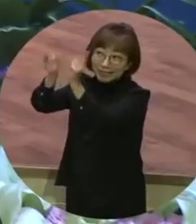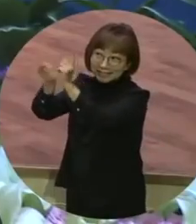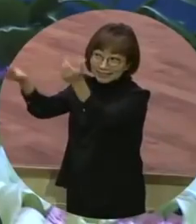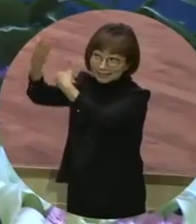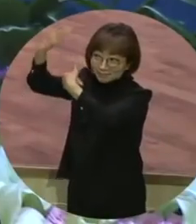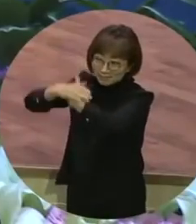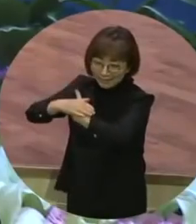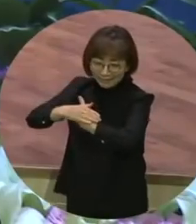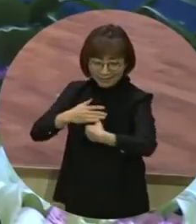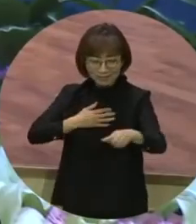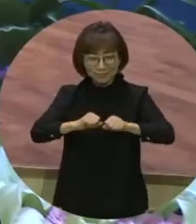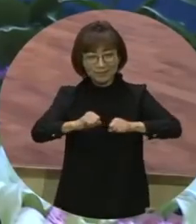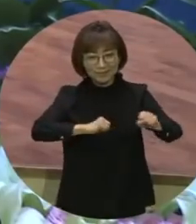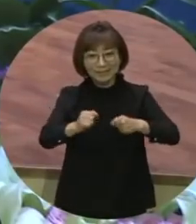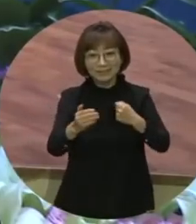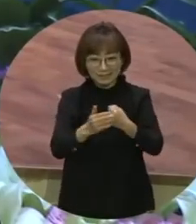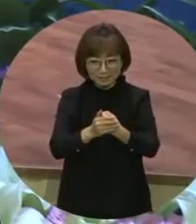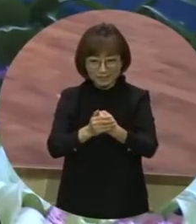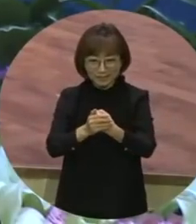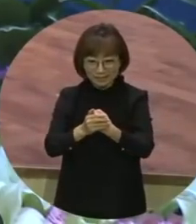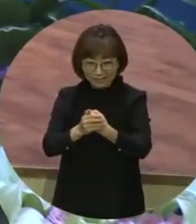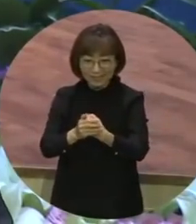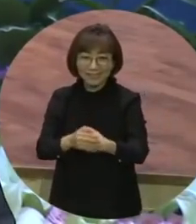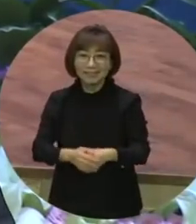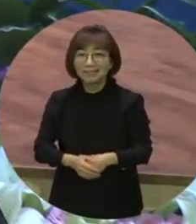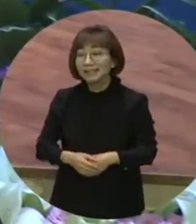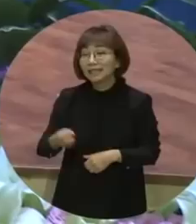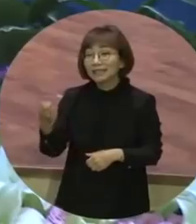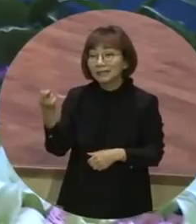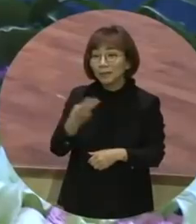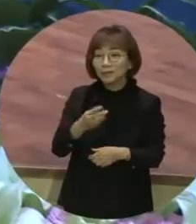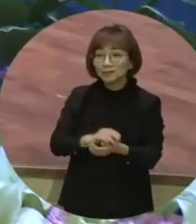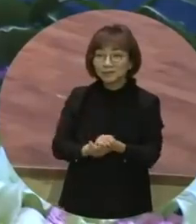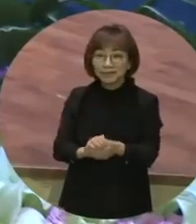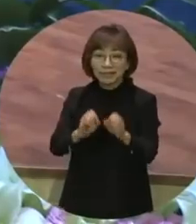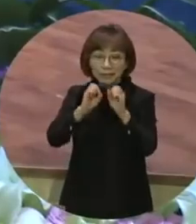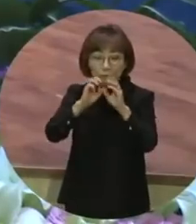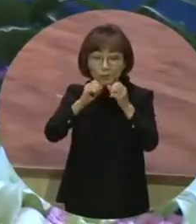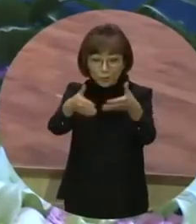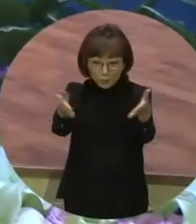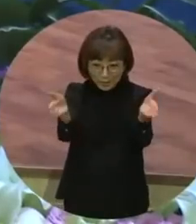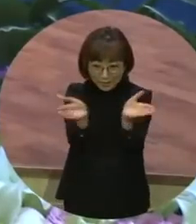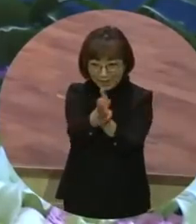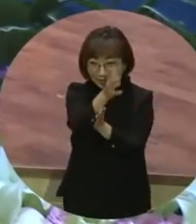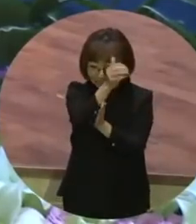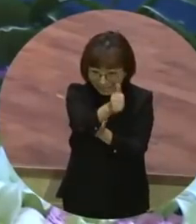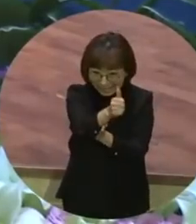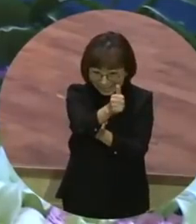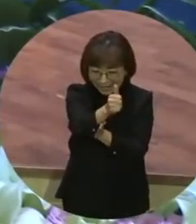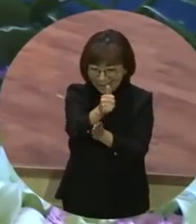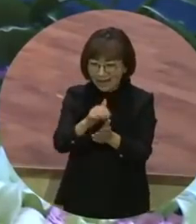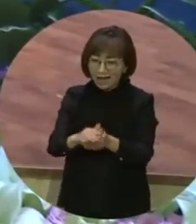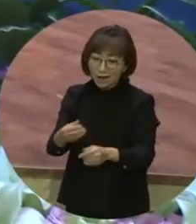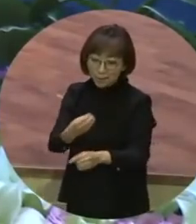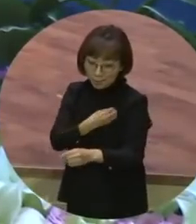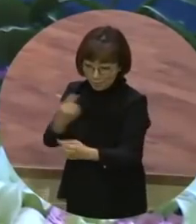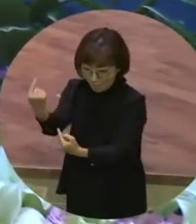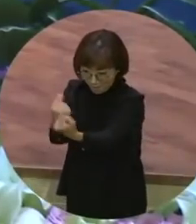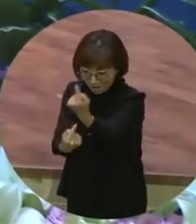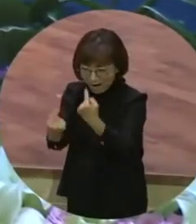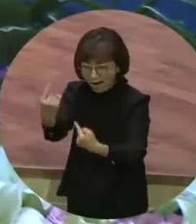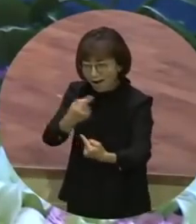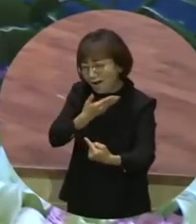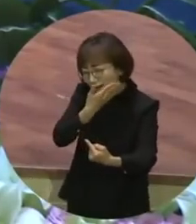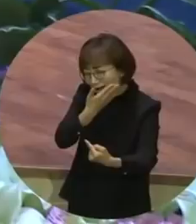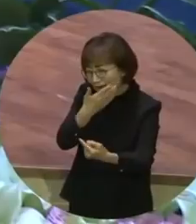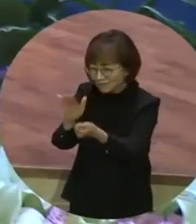마음만 가져도 됩니다. 전도에 해당하면 한 분 한 분이 얼마나 참석했으면 고마워요. 구역장 하면 한 분